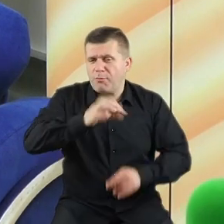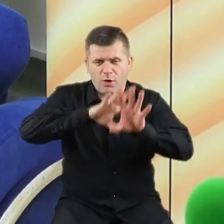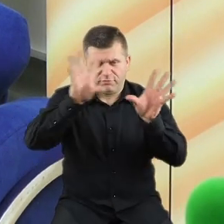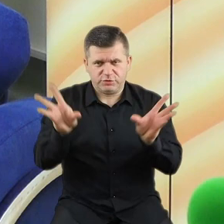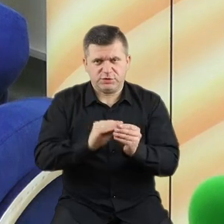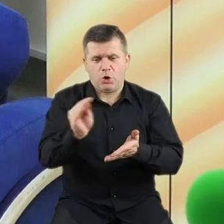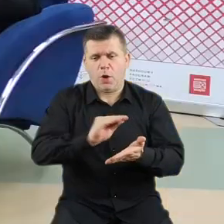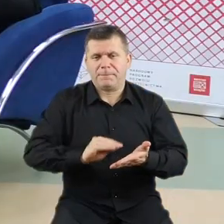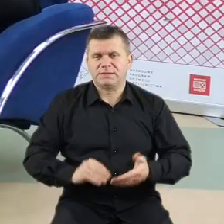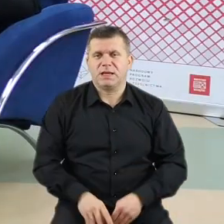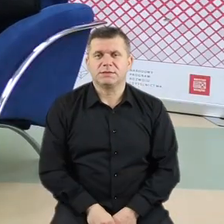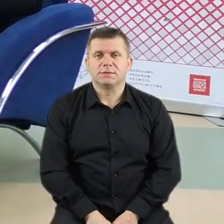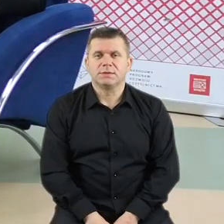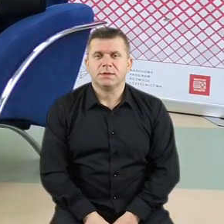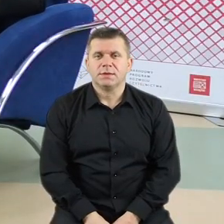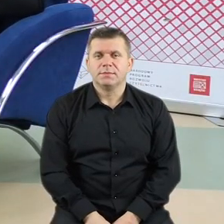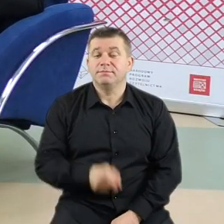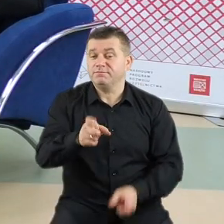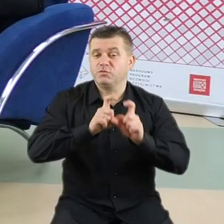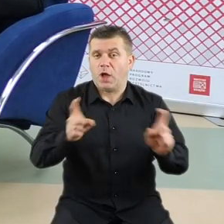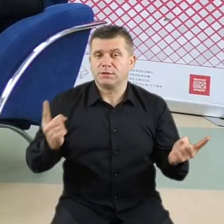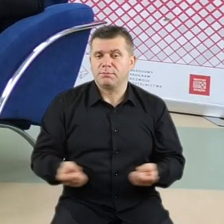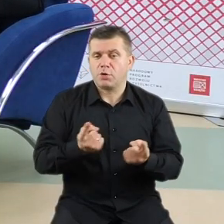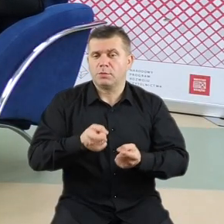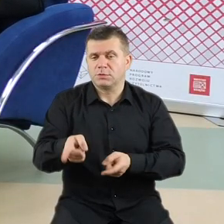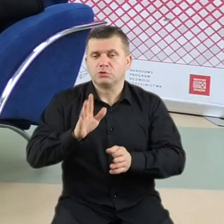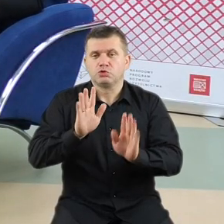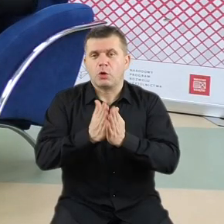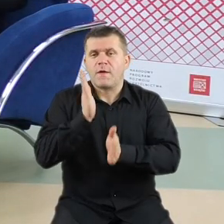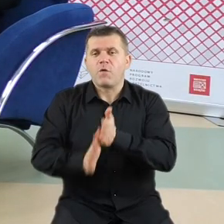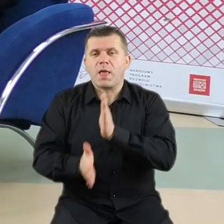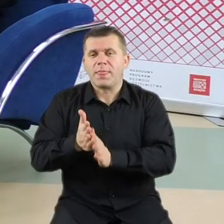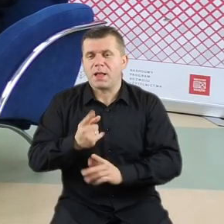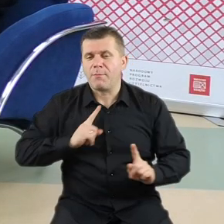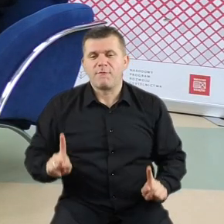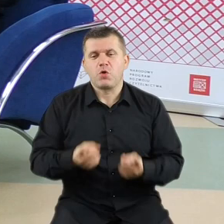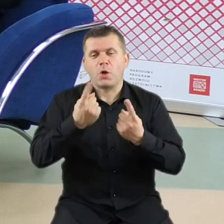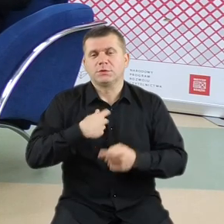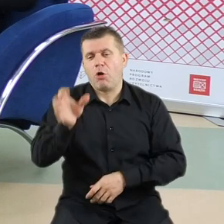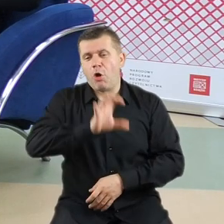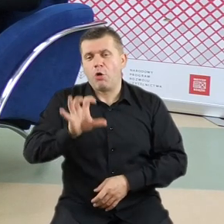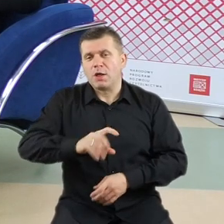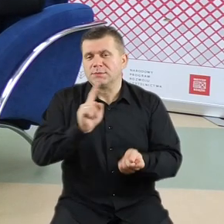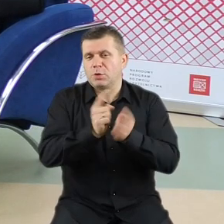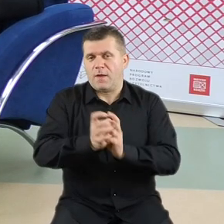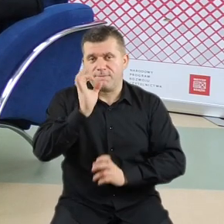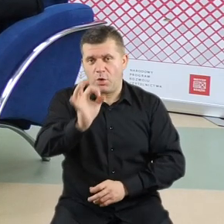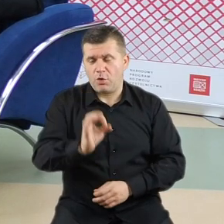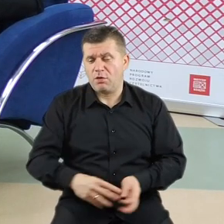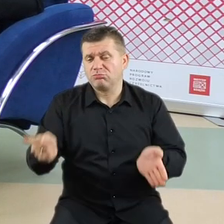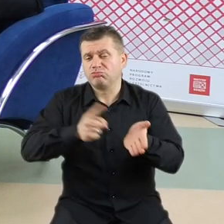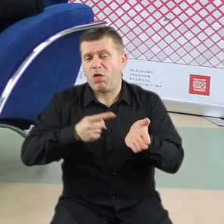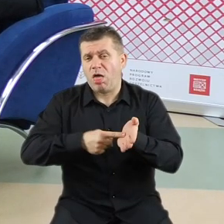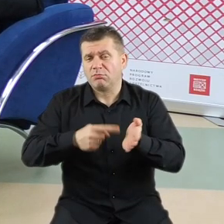wszystkiego opisać, prawda? W czasie promocji Wojenki na wiosnę, kiedy oglądałam spotkania twoje, to